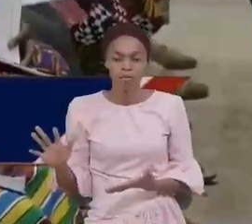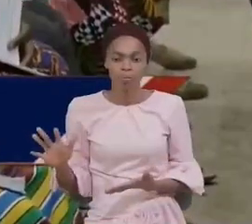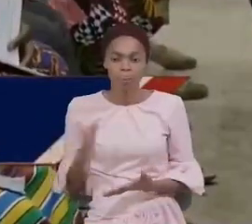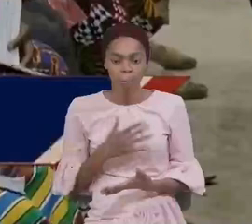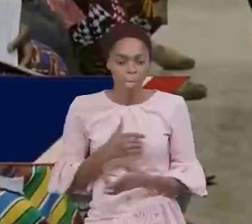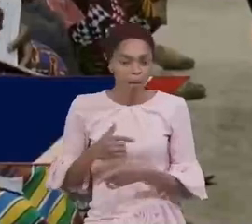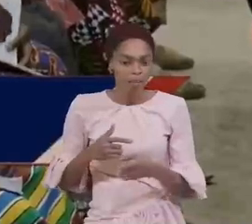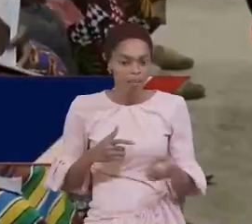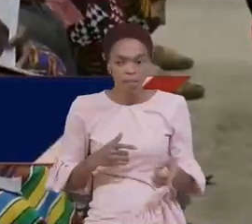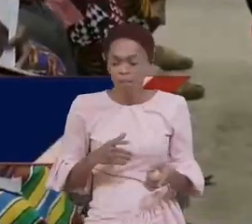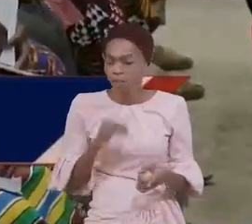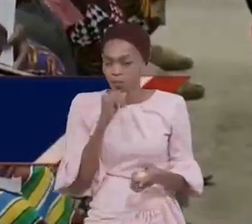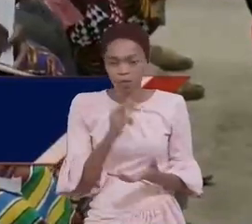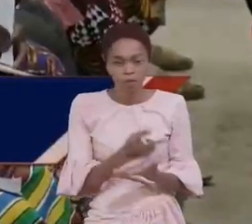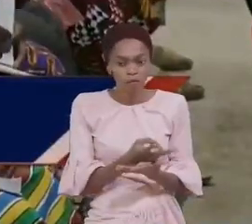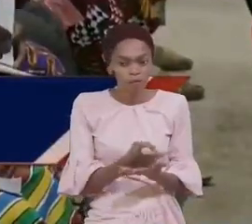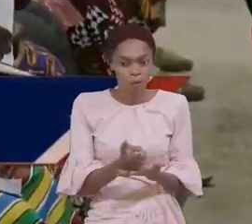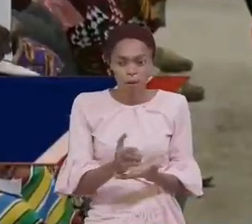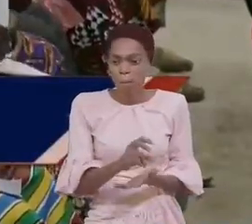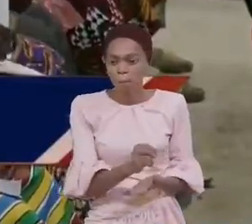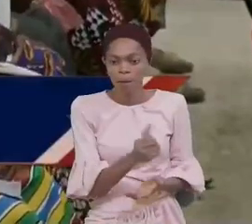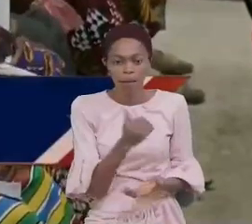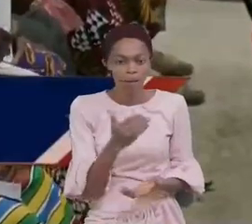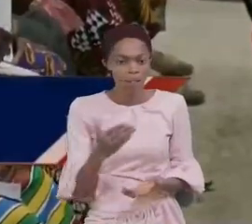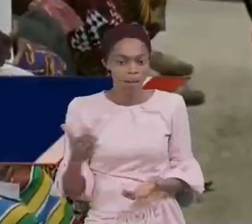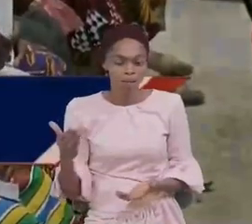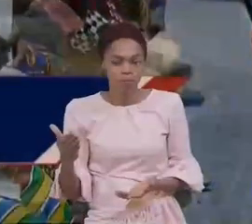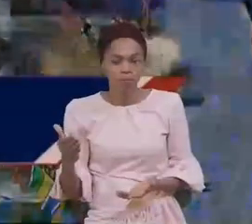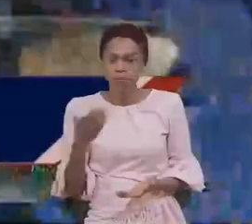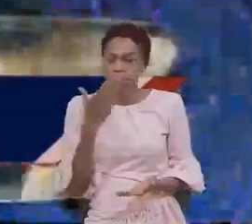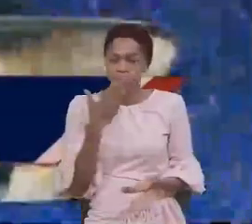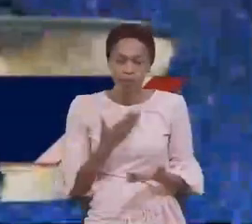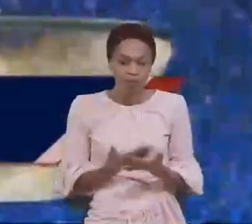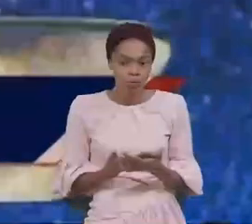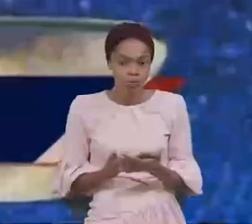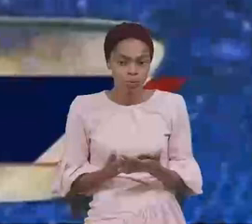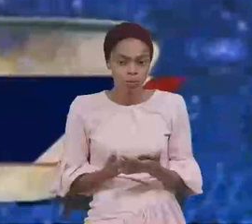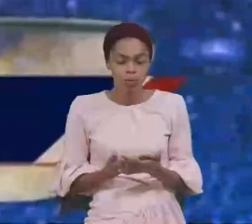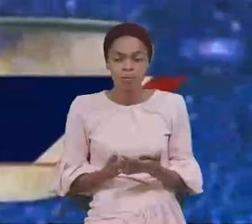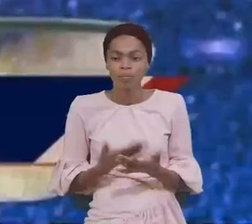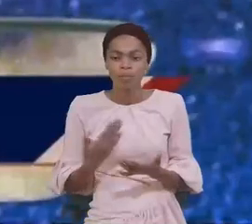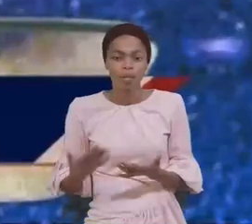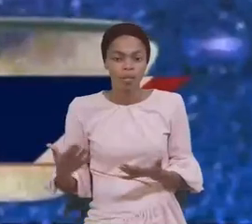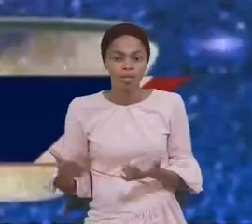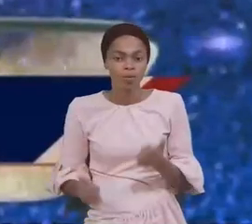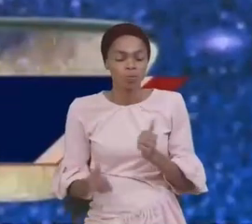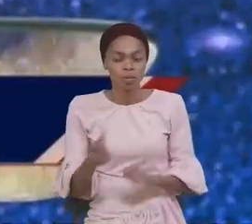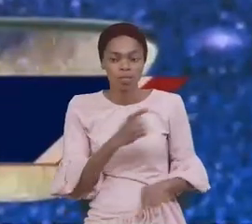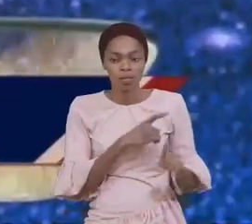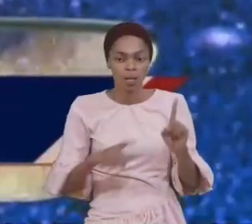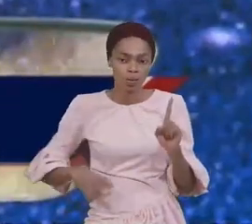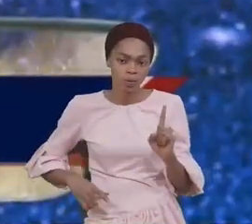De toutes les bonnes paroles que l'Éternel avait dites à la maison